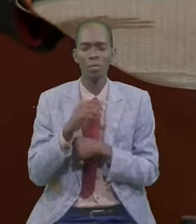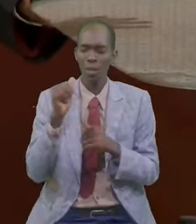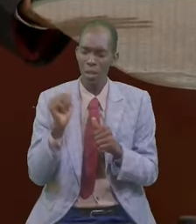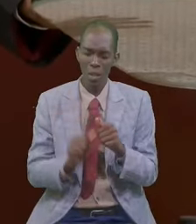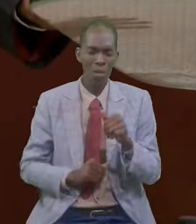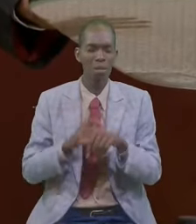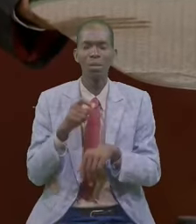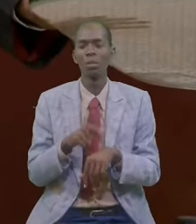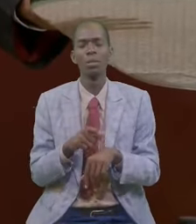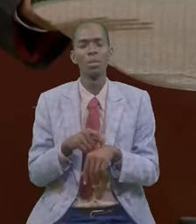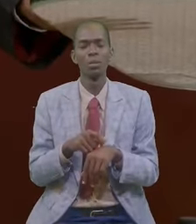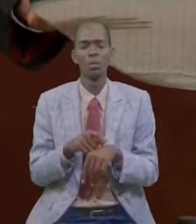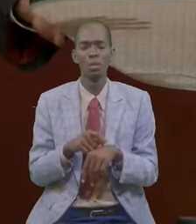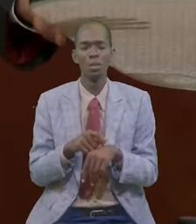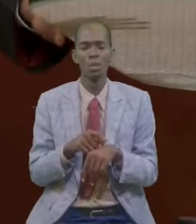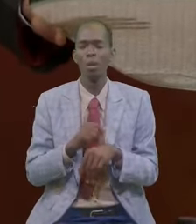chaque moment,